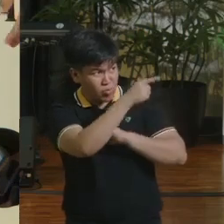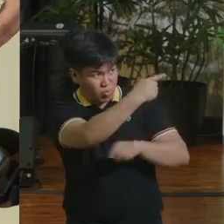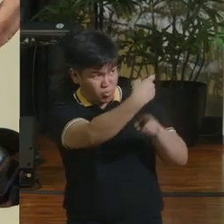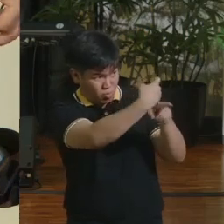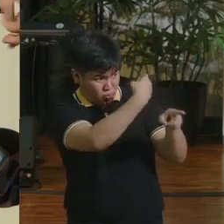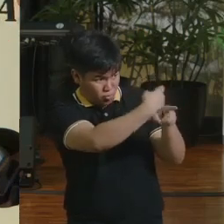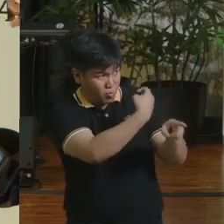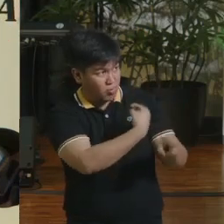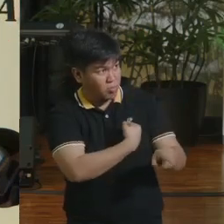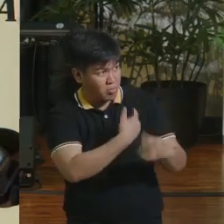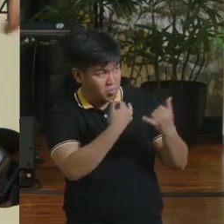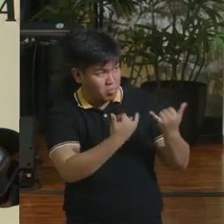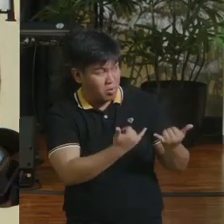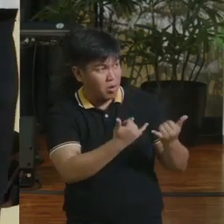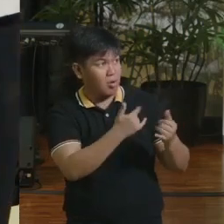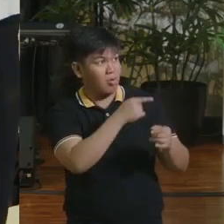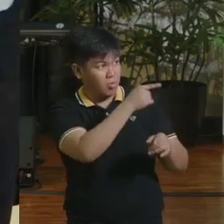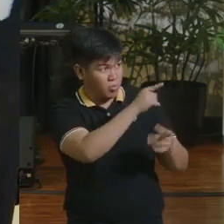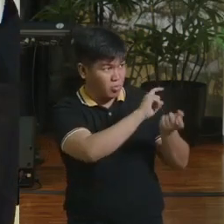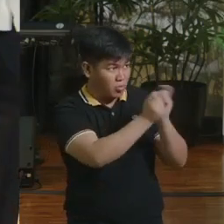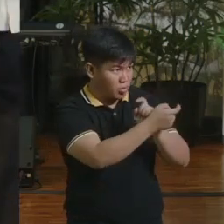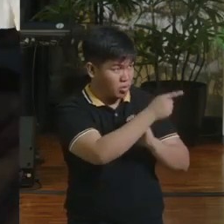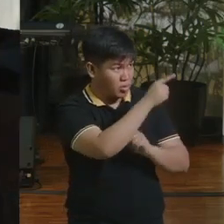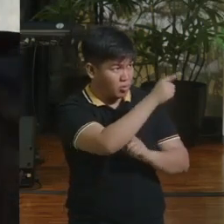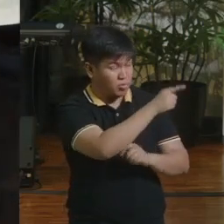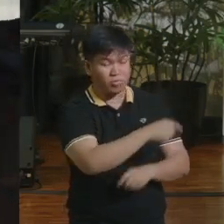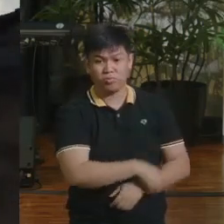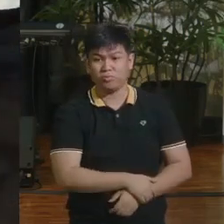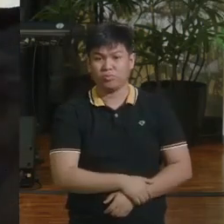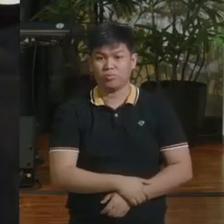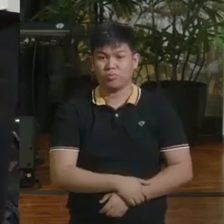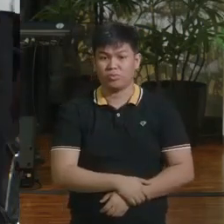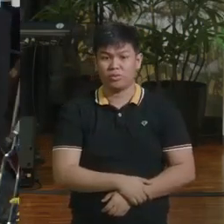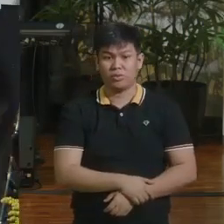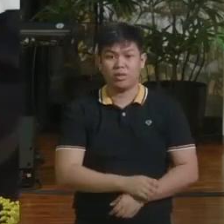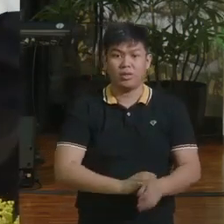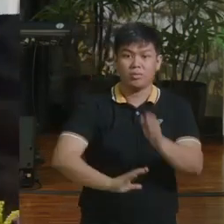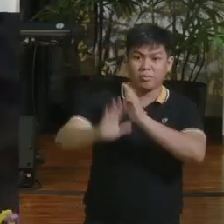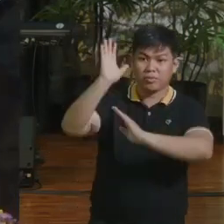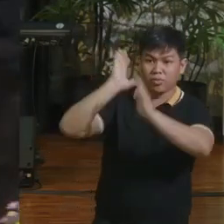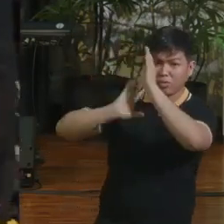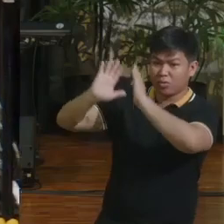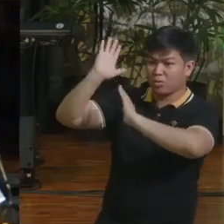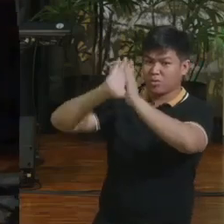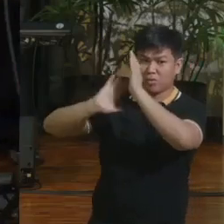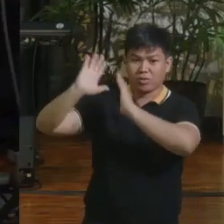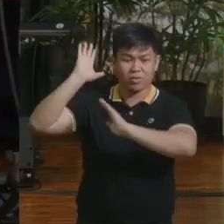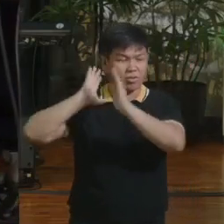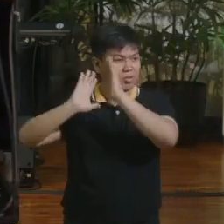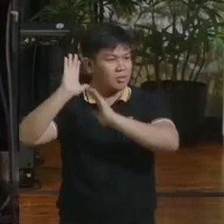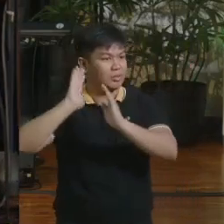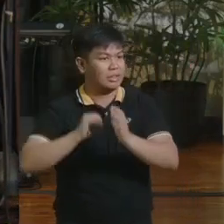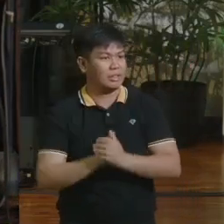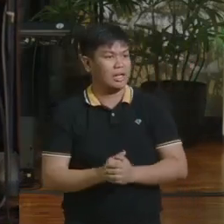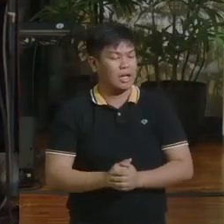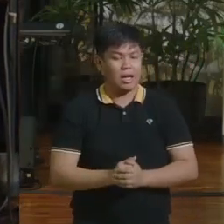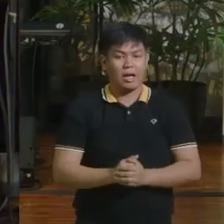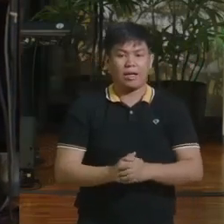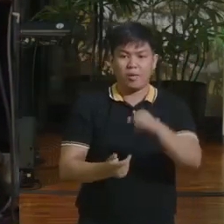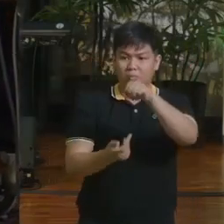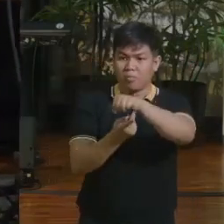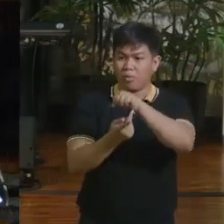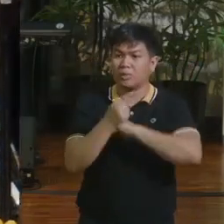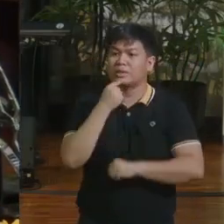si Jesus ay isang fake. All of a sudden, pinipreach niya si Jesus ang